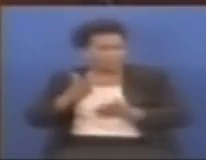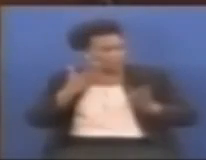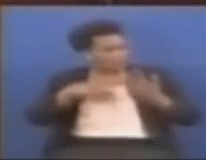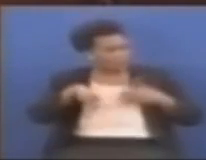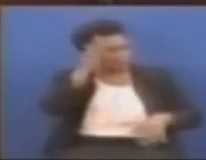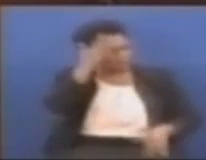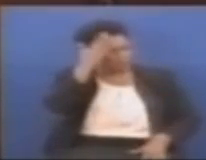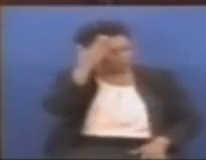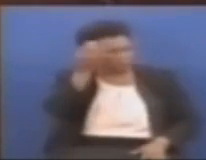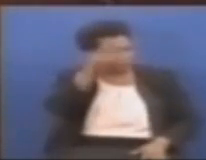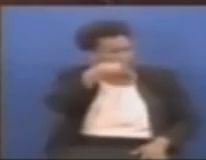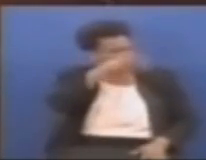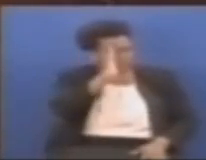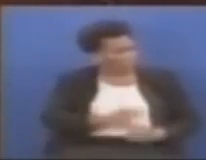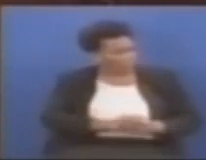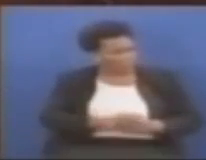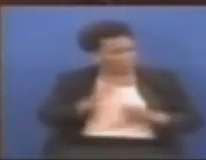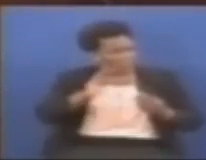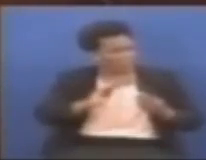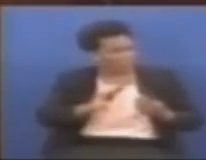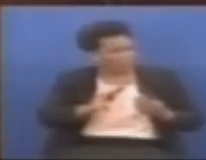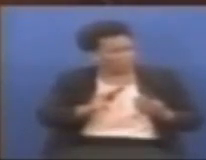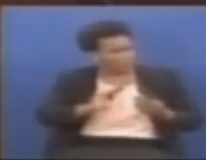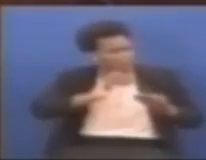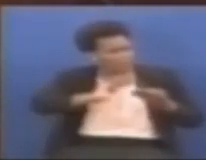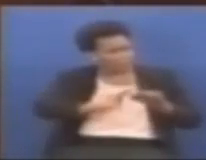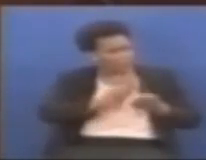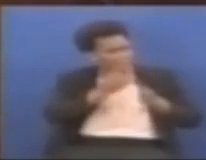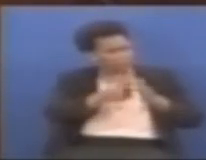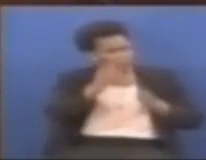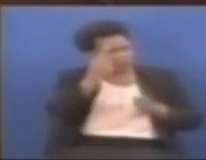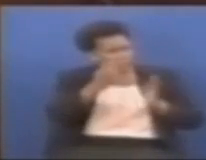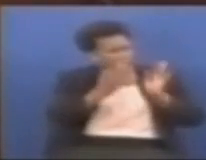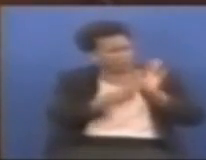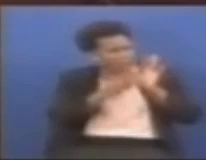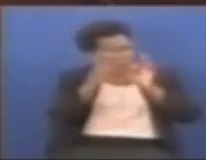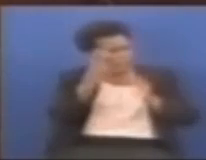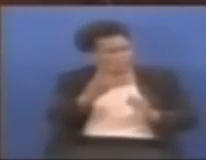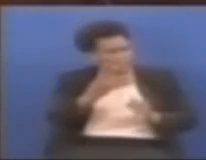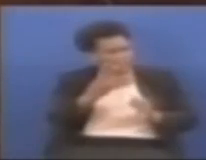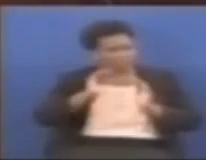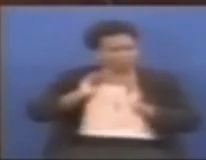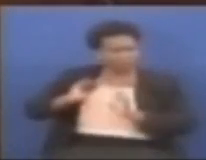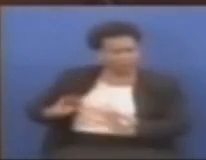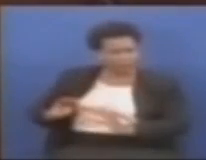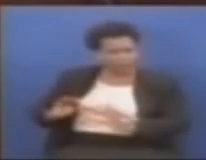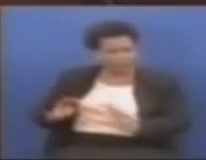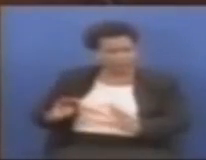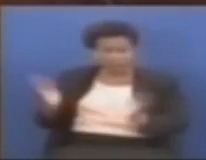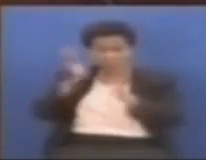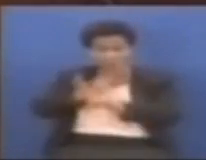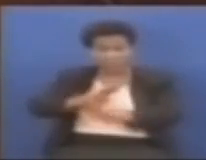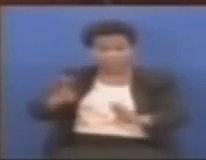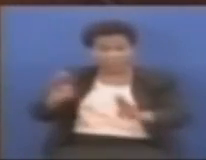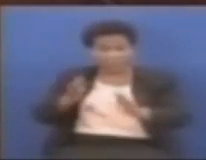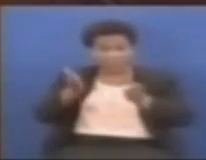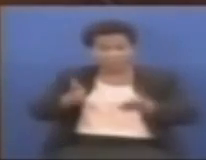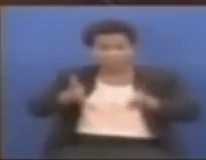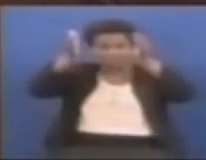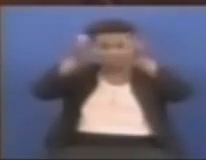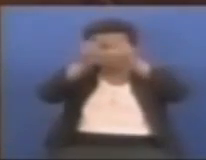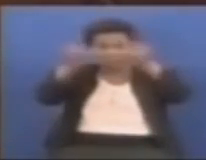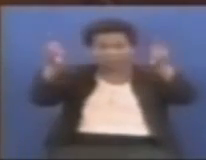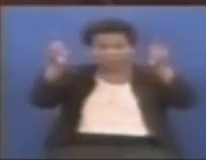ya bilioni 184 zilizobaki za fedha za ndani kwenda kumalizia maboma hayo ya zahanati katika nchi zetu kiwemo jimbo la